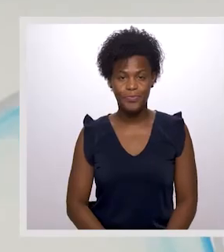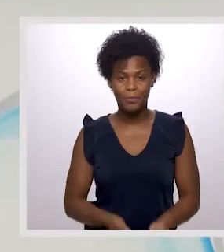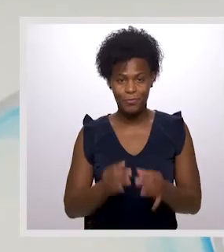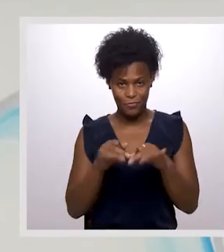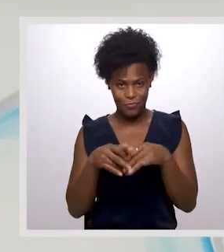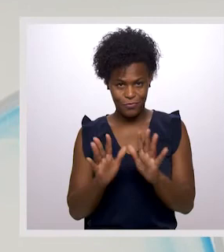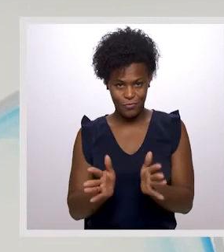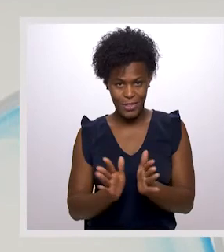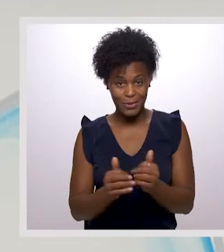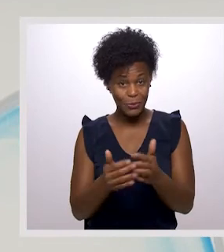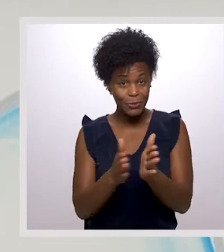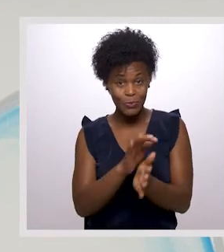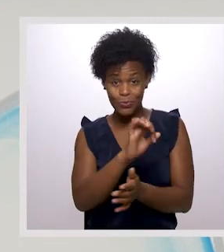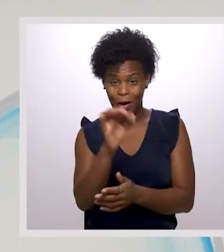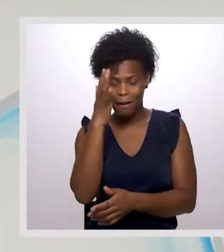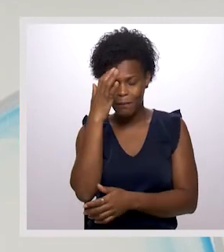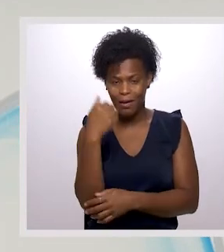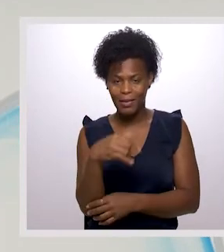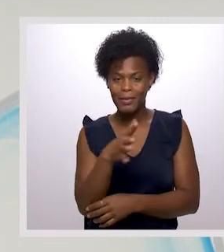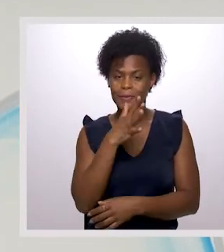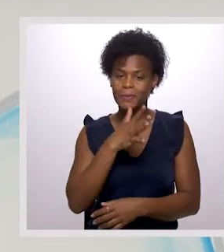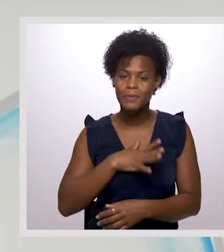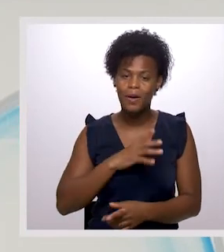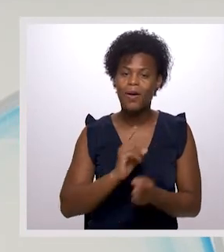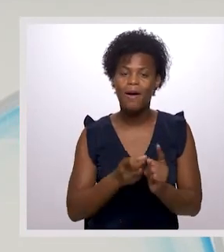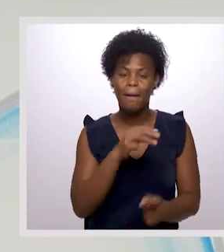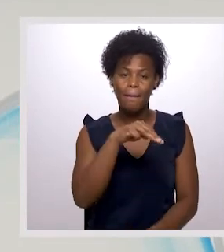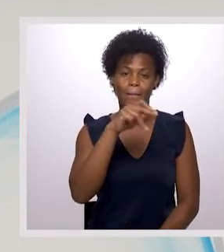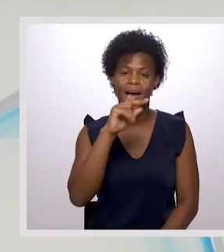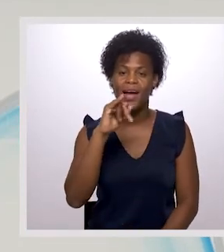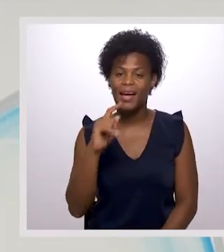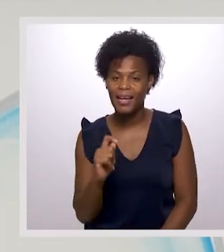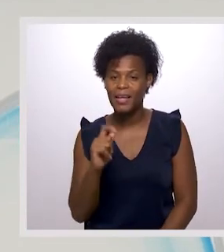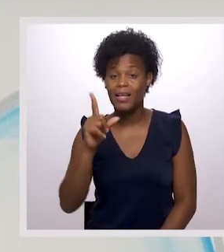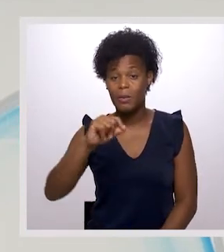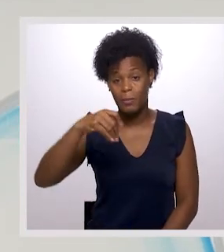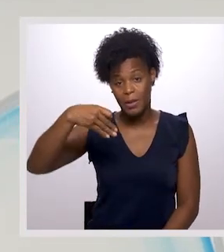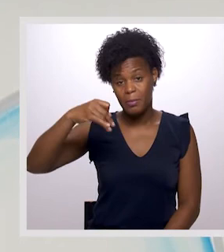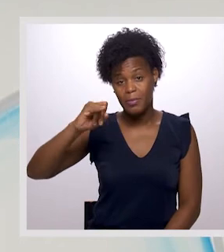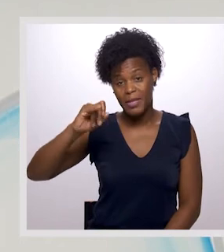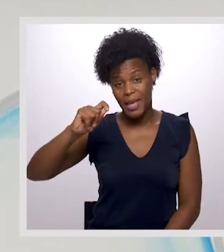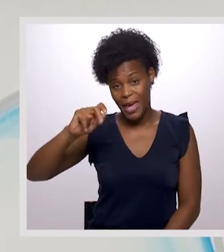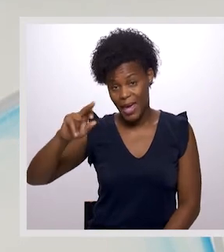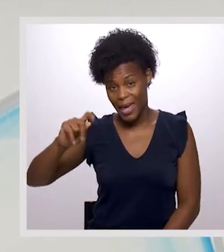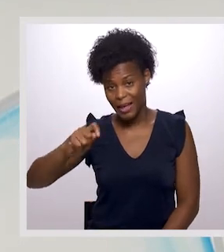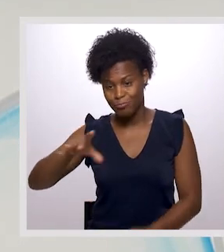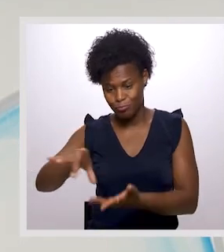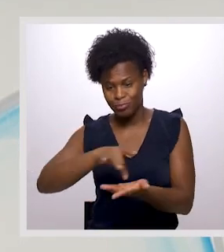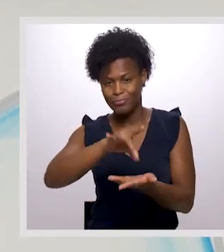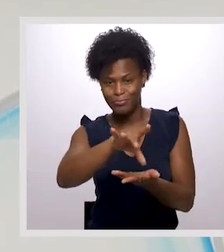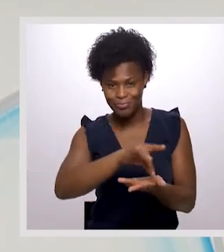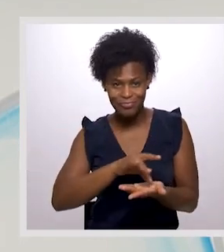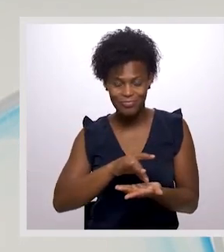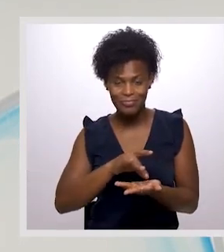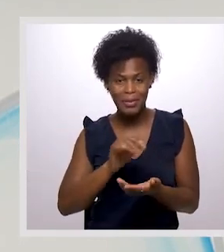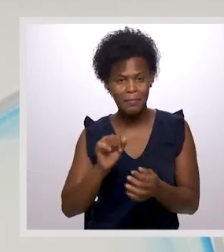Ça y est, tout le monde est capable de me dire ce que Marie et Pierre prennent? Bravo! On